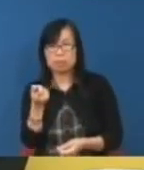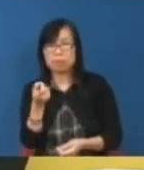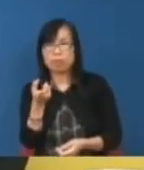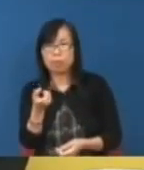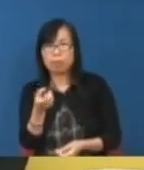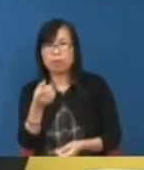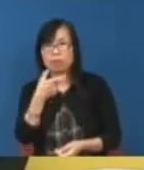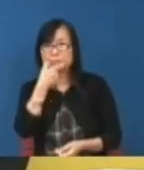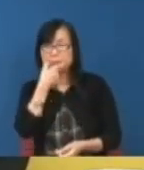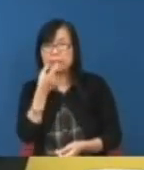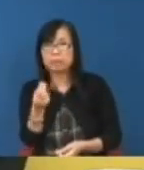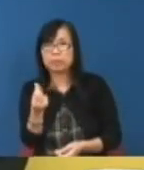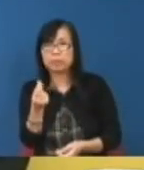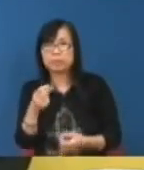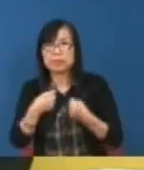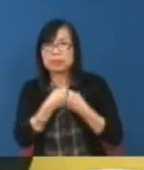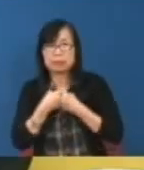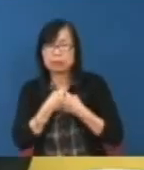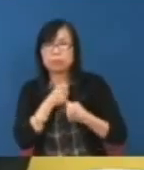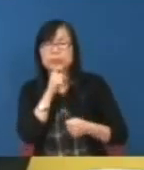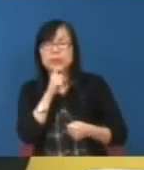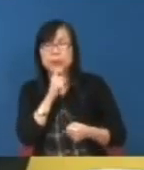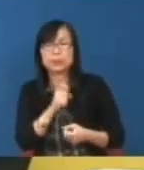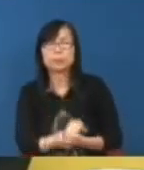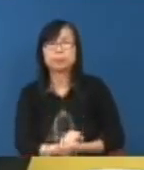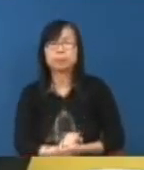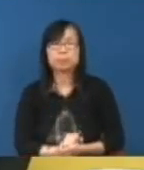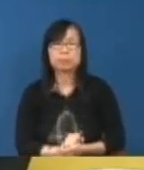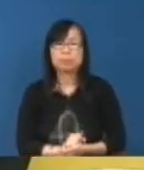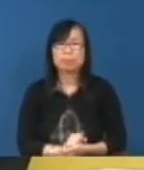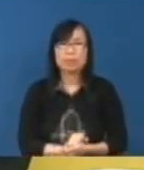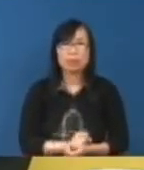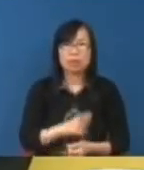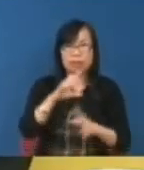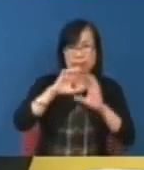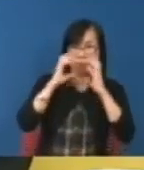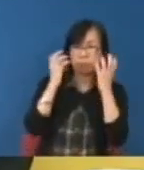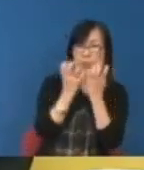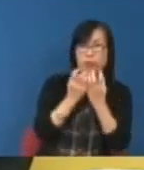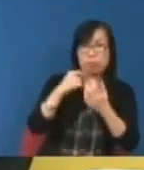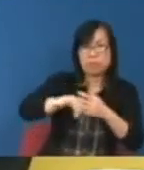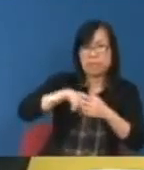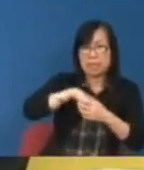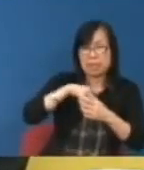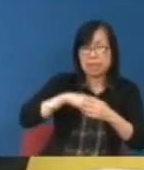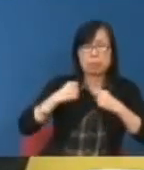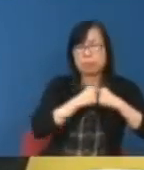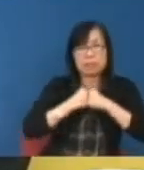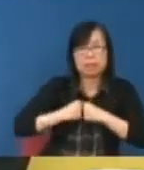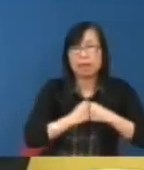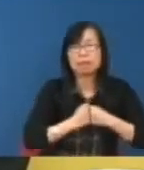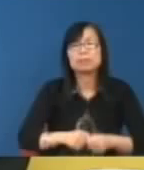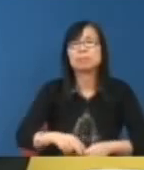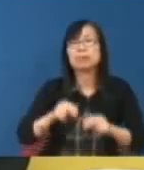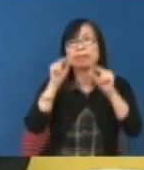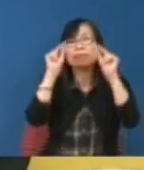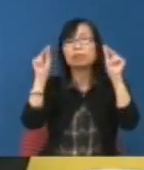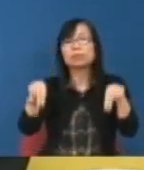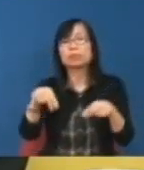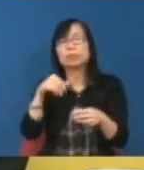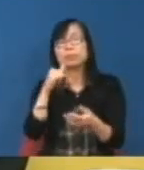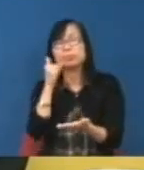餅碎之爭咁就。即係當然會有嘅，係咪？咁就算喺一個黨裏邊，自己都會爭啦。嗱，呢個問題就係在於